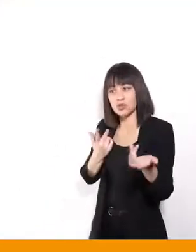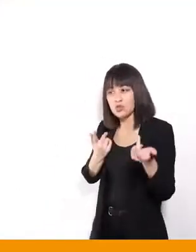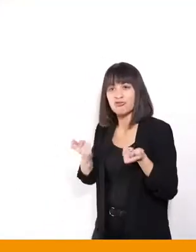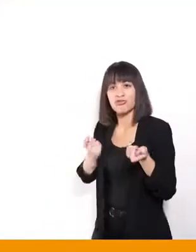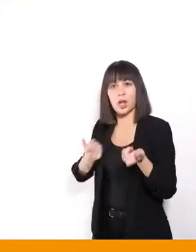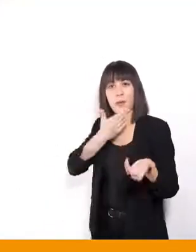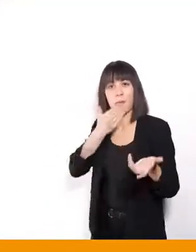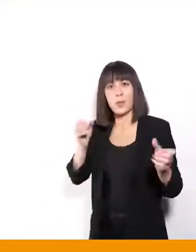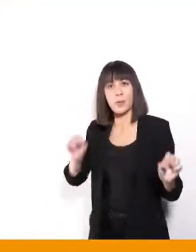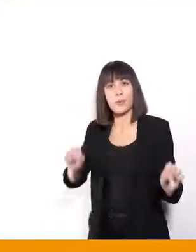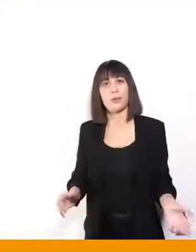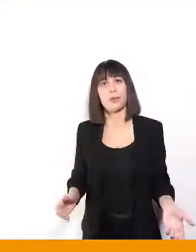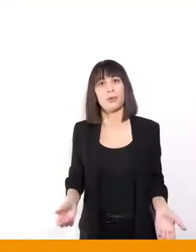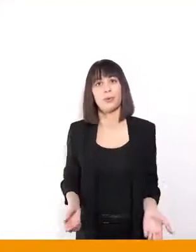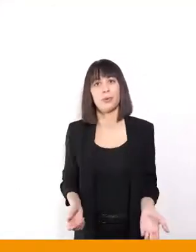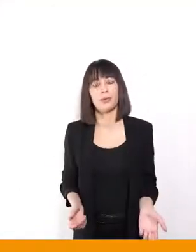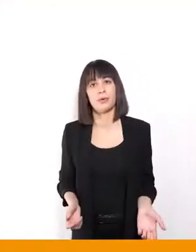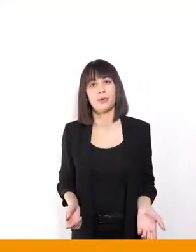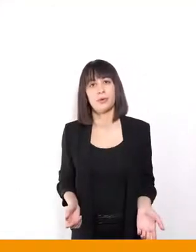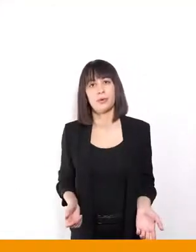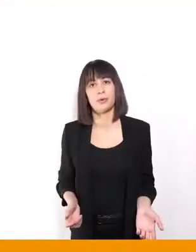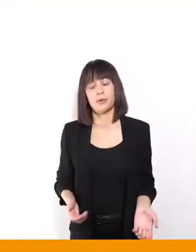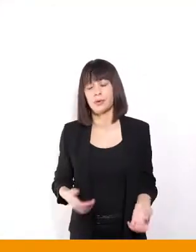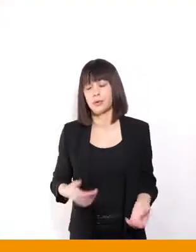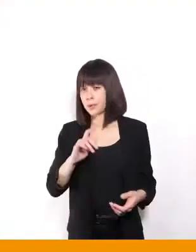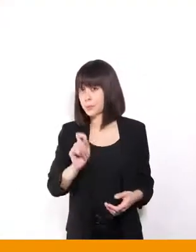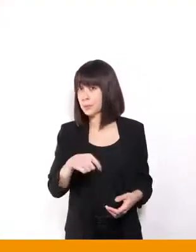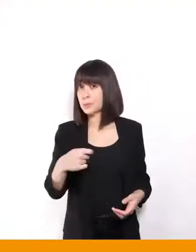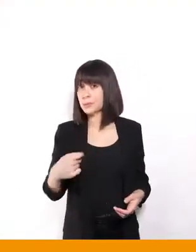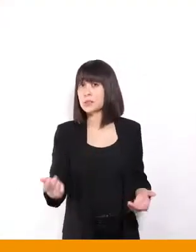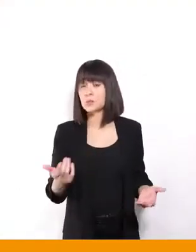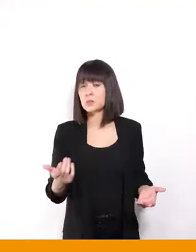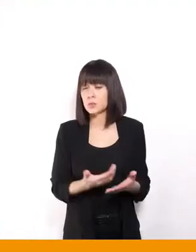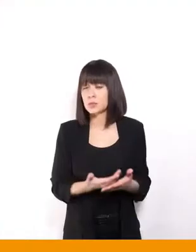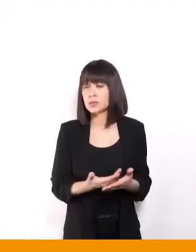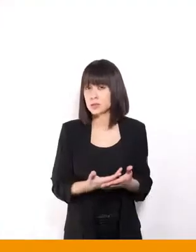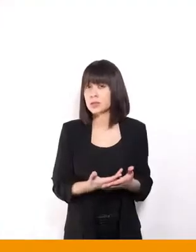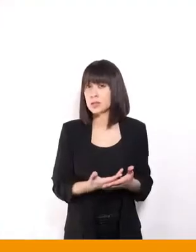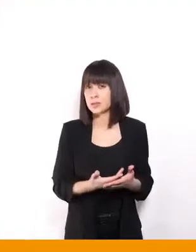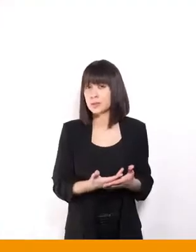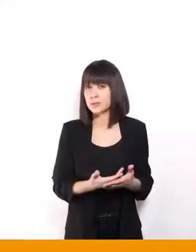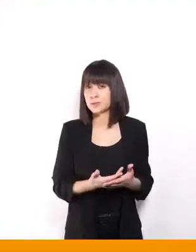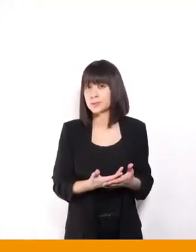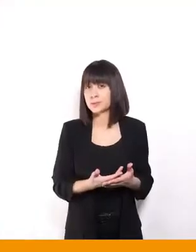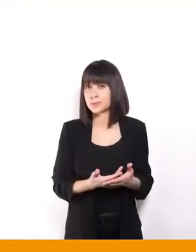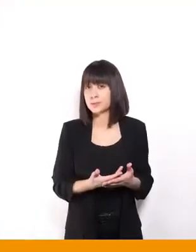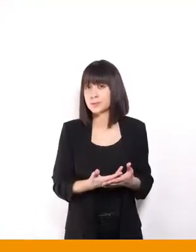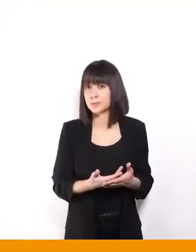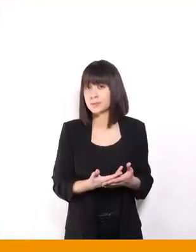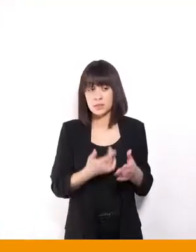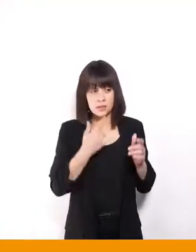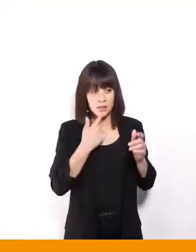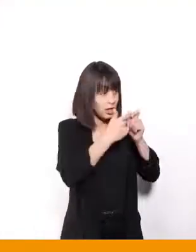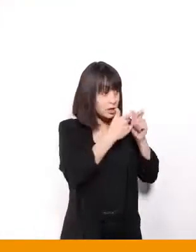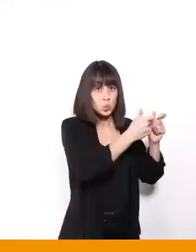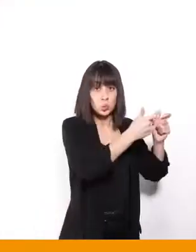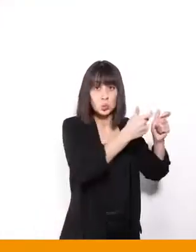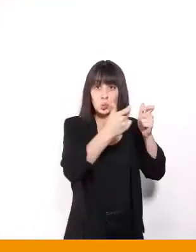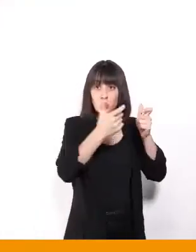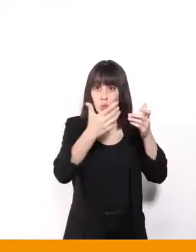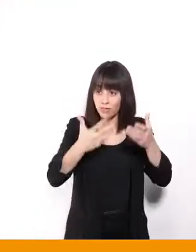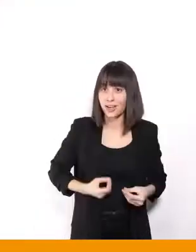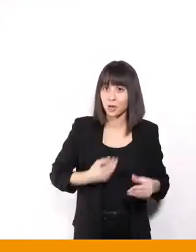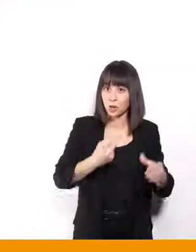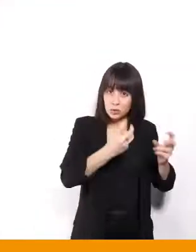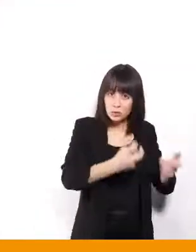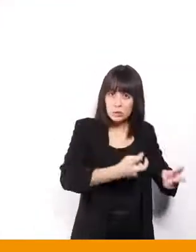handicap. Il nous faut évidemment assumer d'avoir plus de structures d'accueil. Enfin,